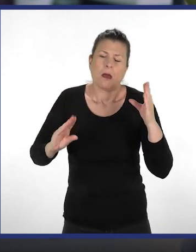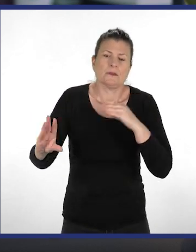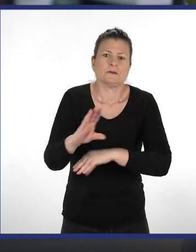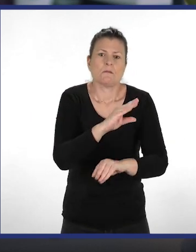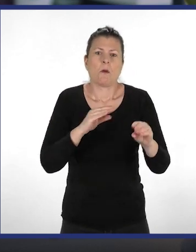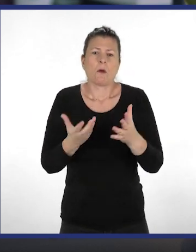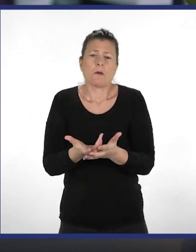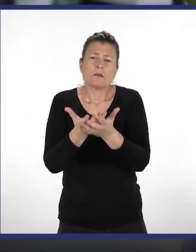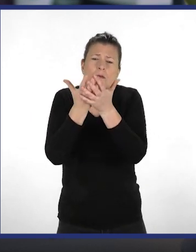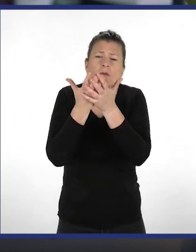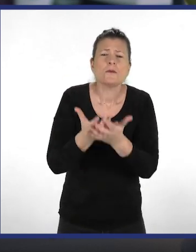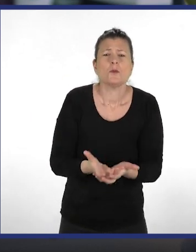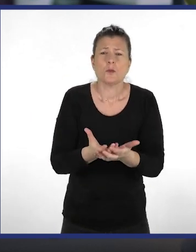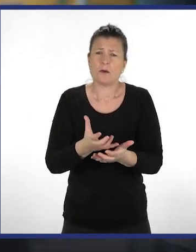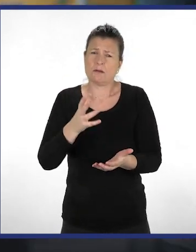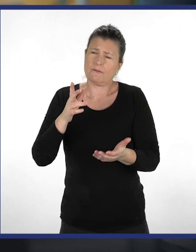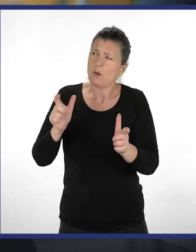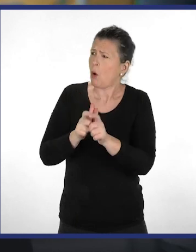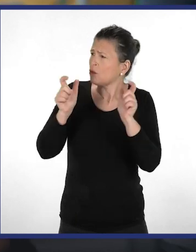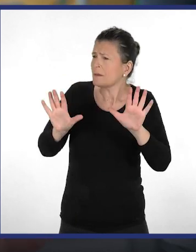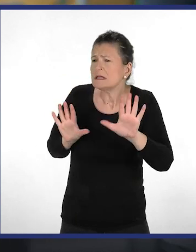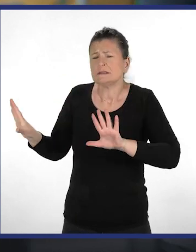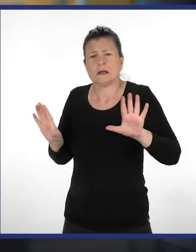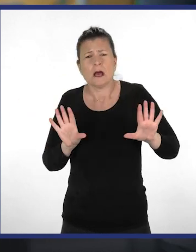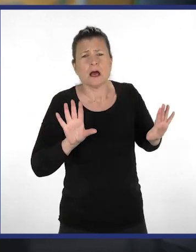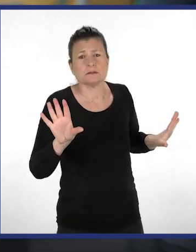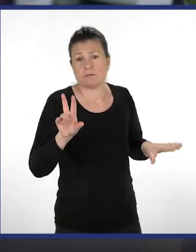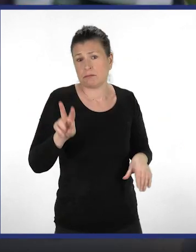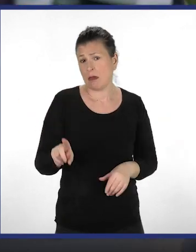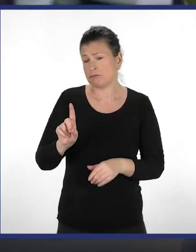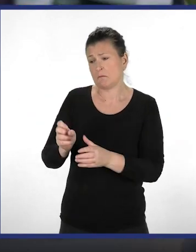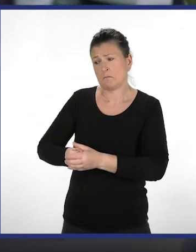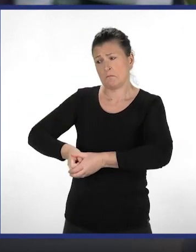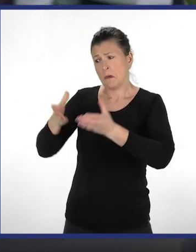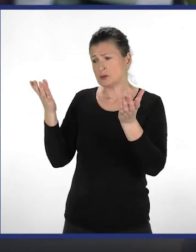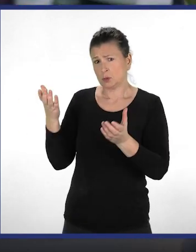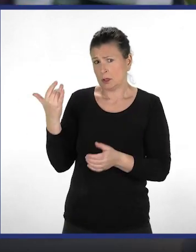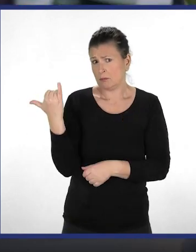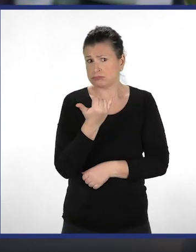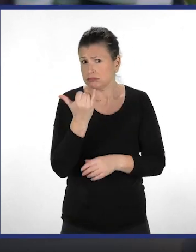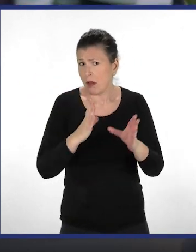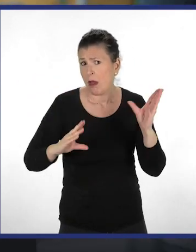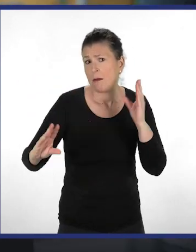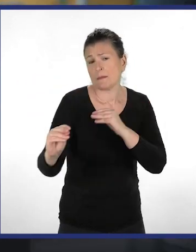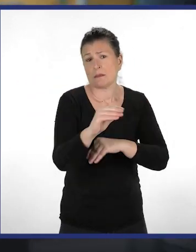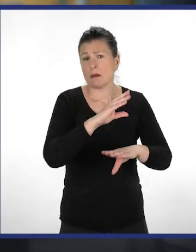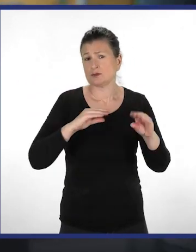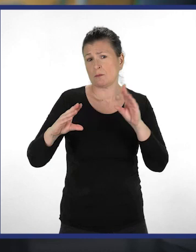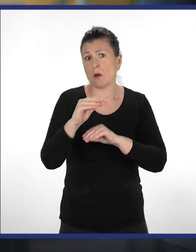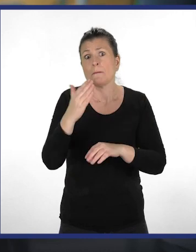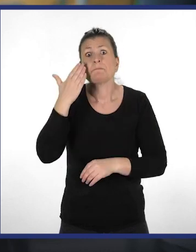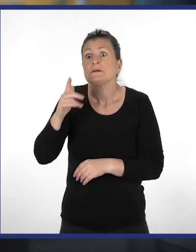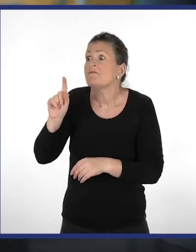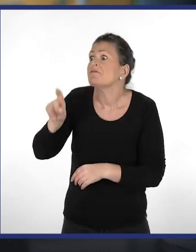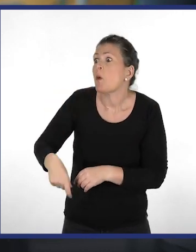ça implique derrière des aménagements lourds. Il faut pousser les 4 murs de l'entreprise. Or, il s'avère que dans la grande majorité des cas, il n'y a pas besoin